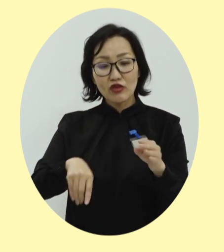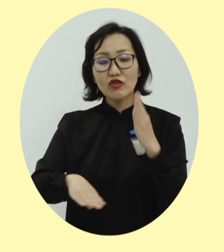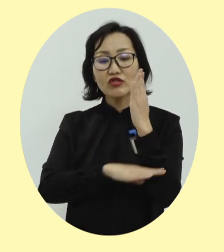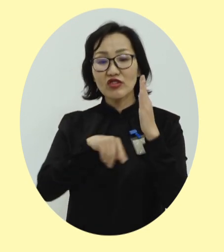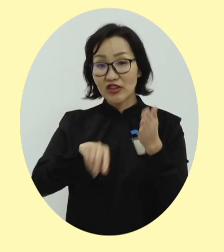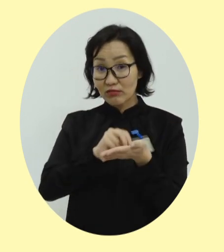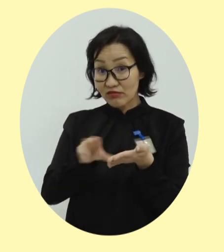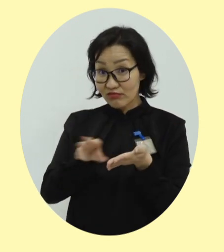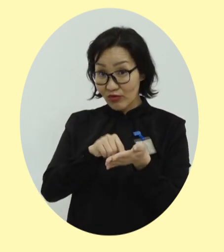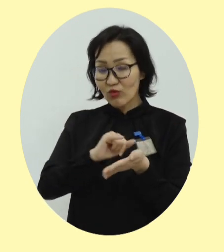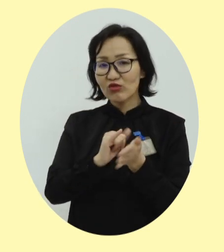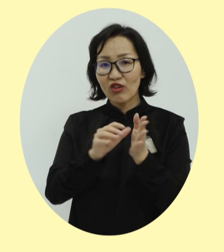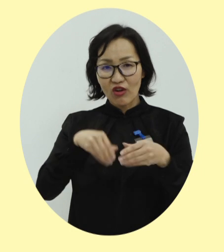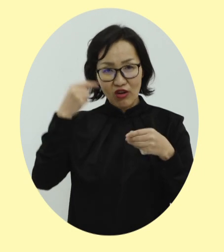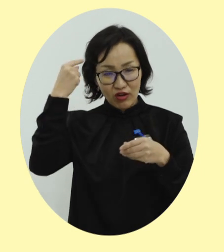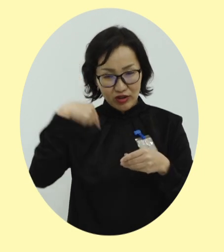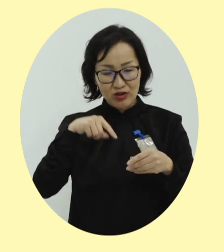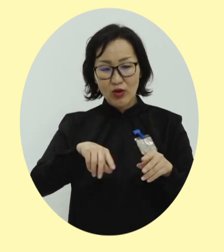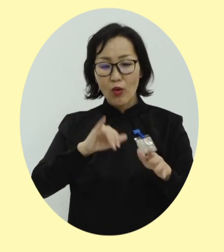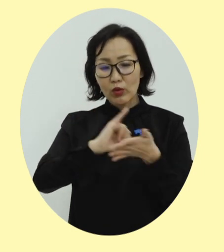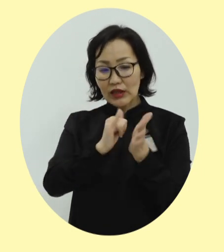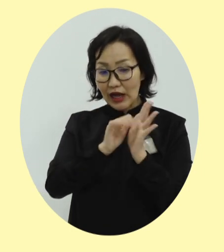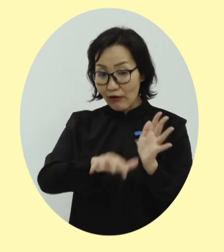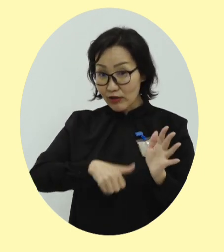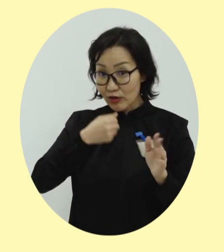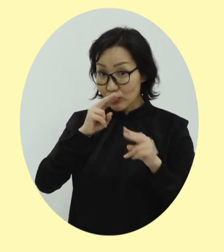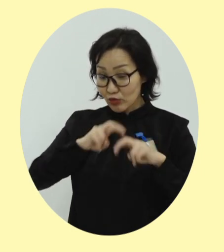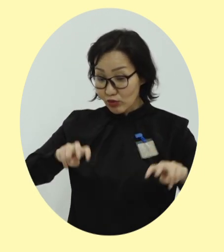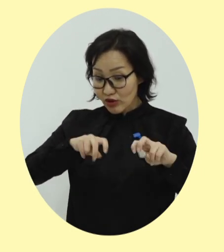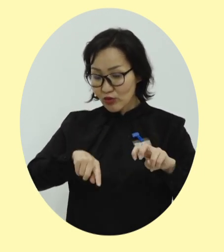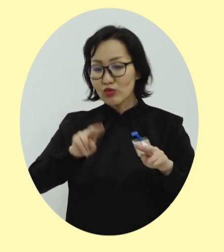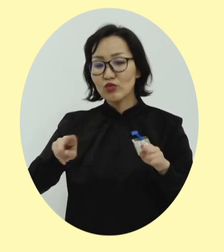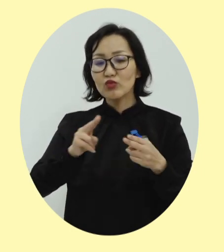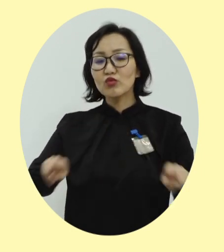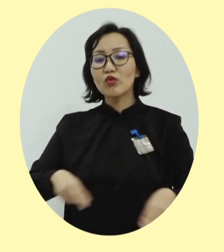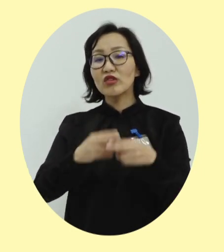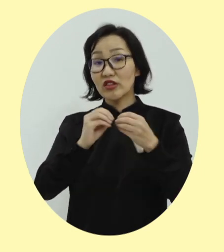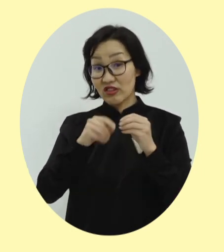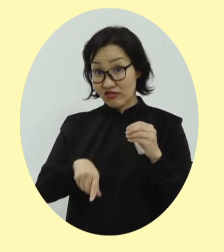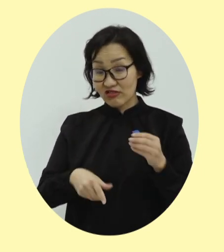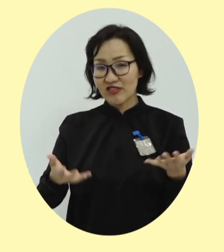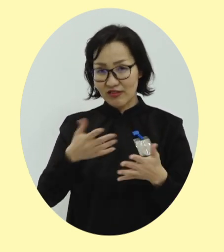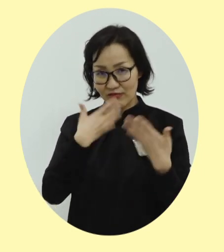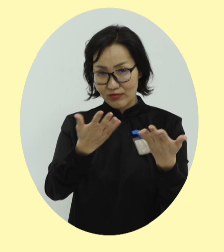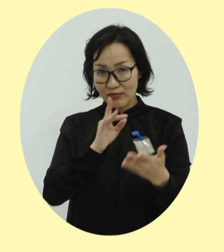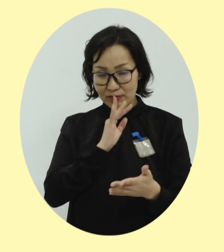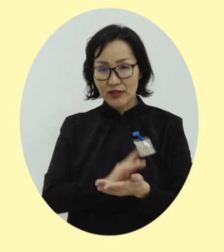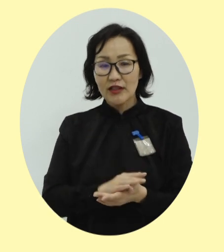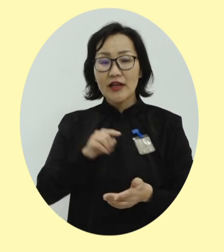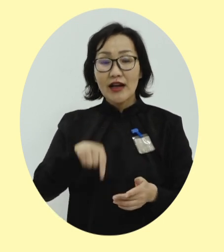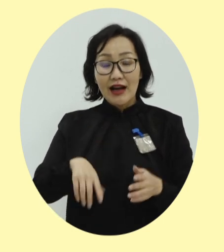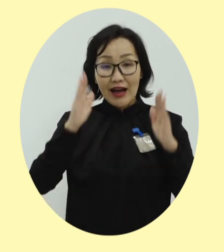уншиж, бүтэц агуулгыг мэдж, дүгнэлт хийж суралцсан. За, одоо бүгдээрээ дэлгэцэнд байгаа